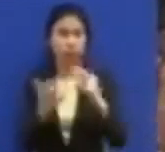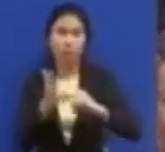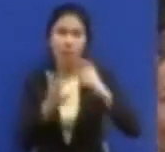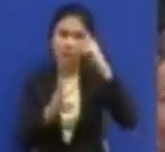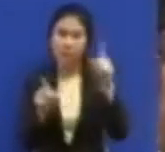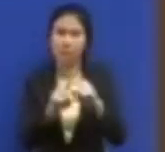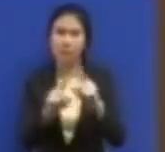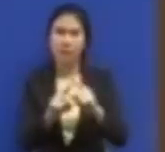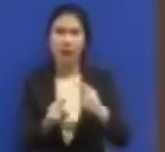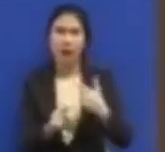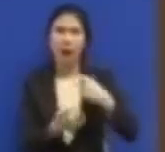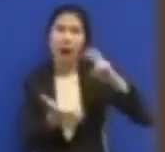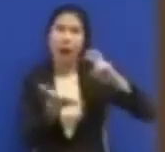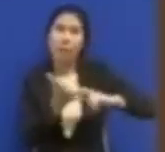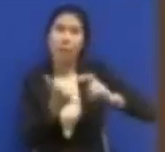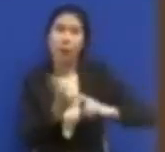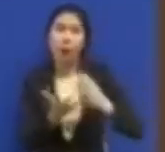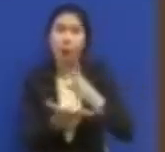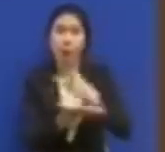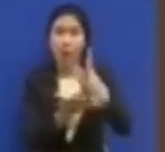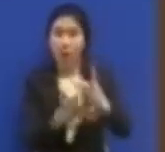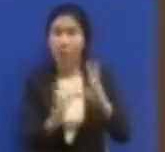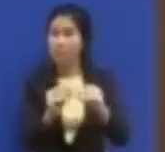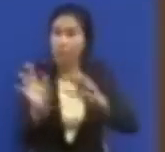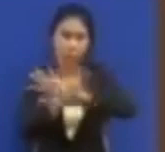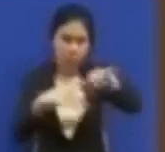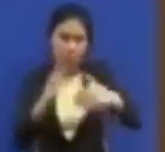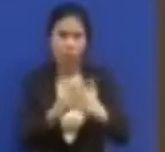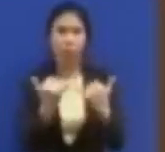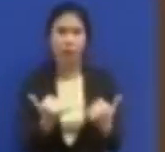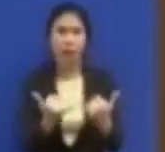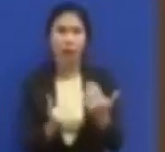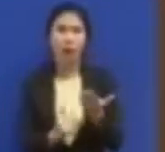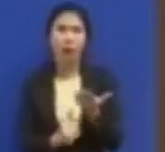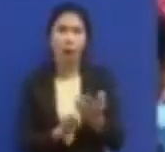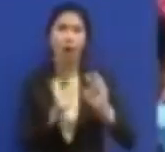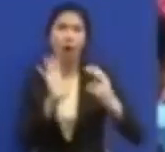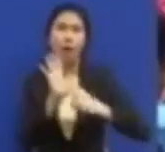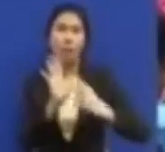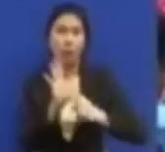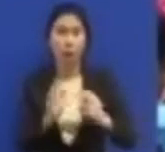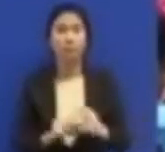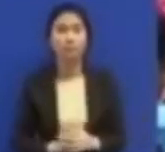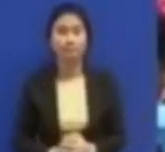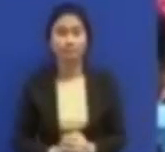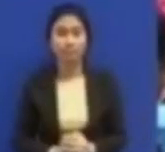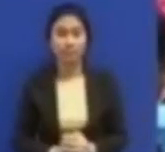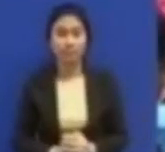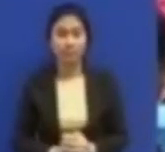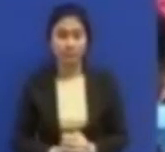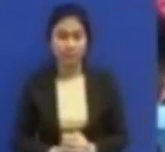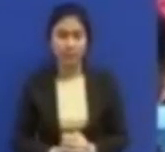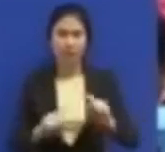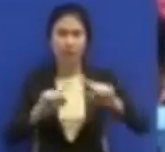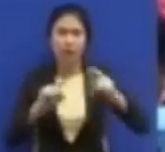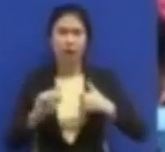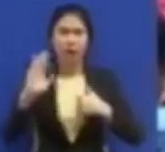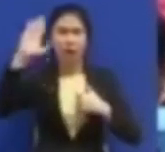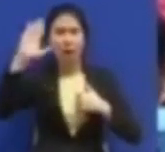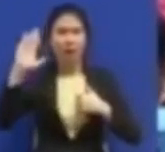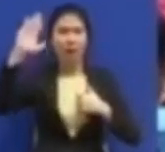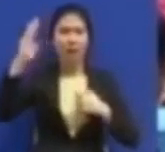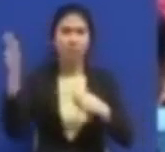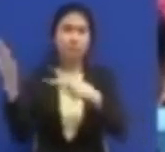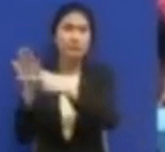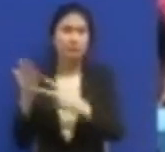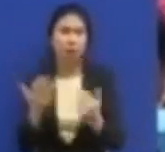รับรองในวาระการประชุมทั้งหมดท่านประธานที่เคารพครับผมถึงแปลกใจครับท่านประธานครับว่าวันนี้